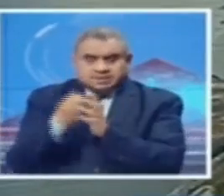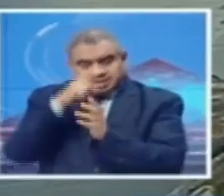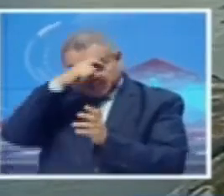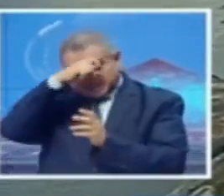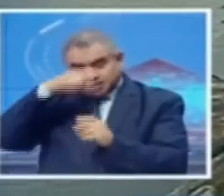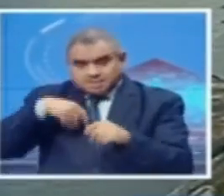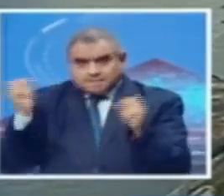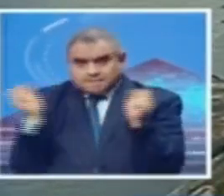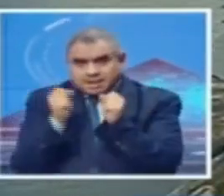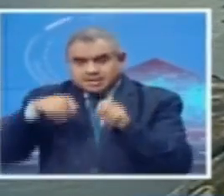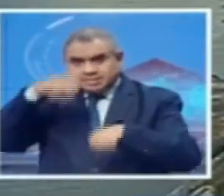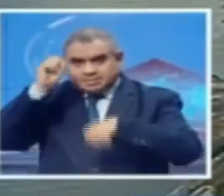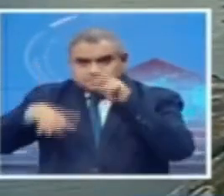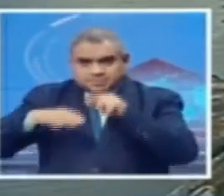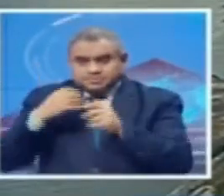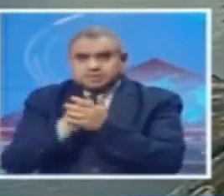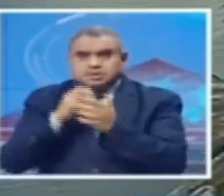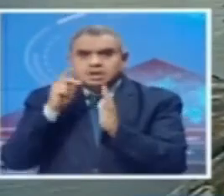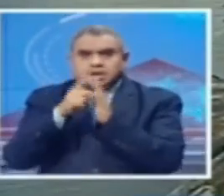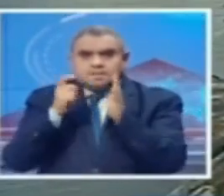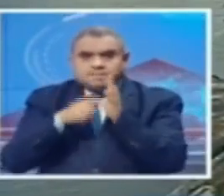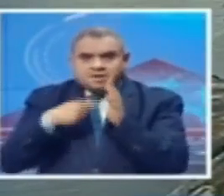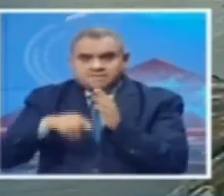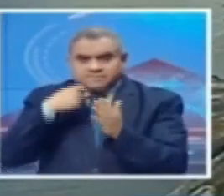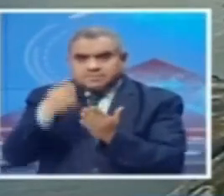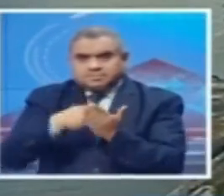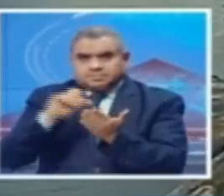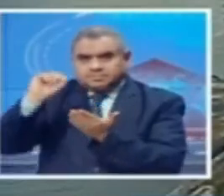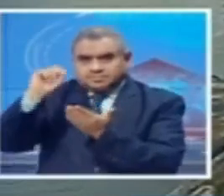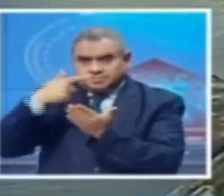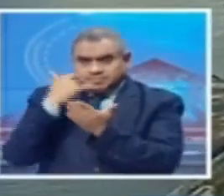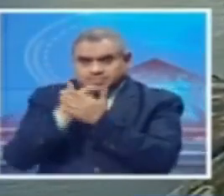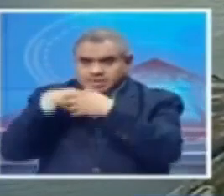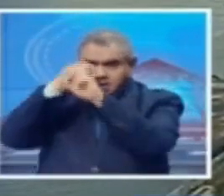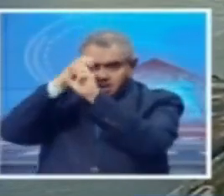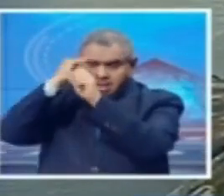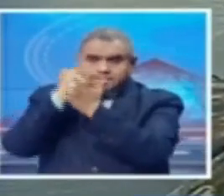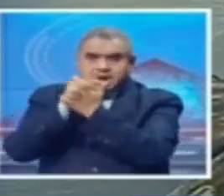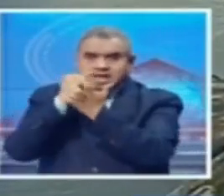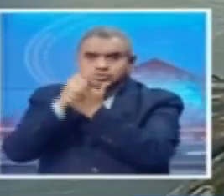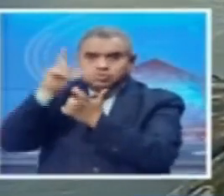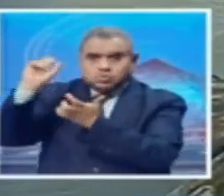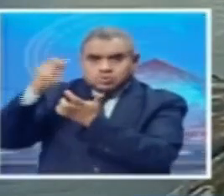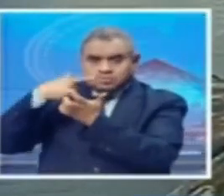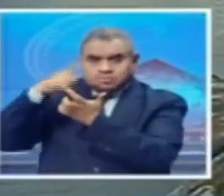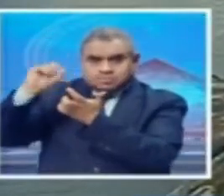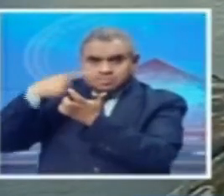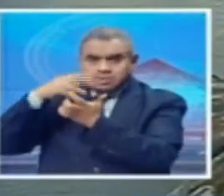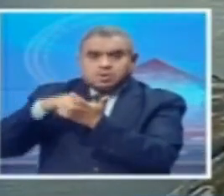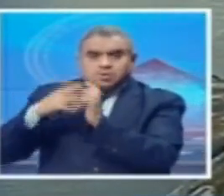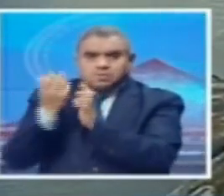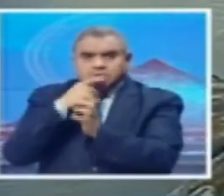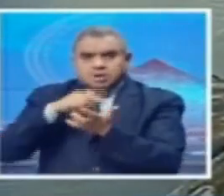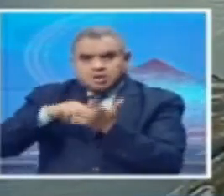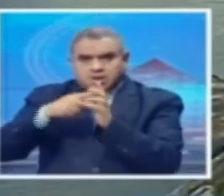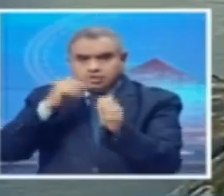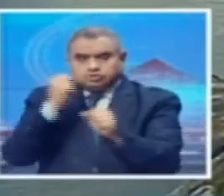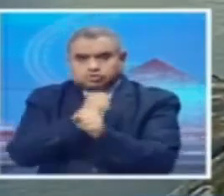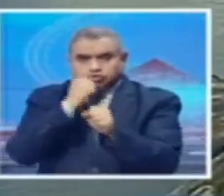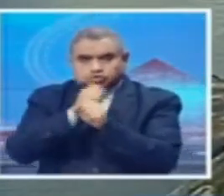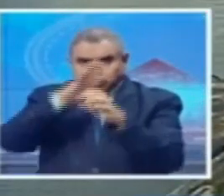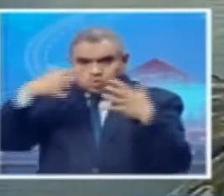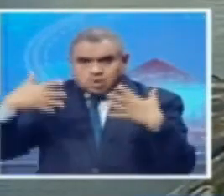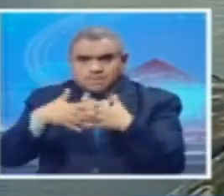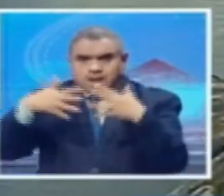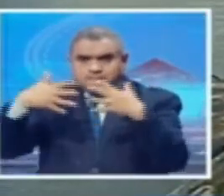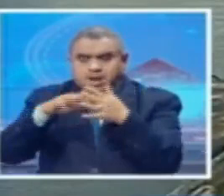السيء وسقوط الأمطار، وذلك وفقا لتقارير الهيئة العامة للأرصاد، مع ضرورة استنفار كافة الجهود والتنسيق